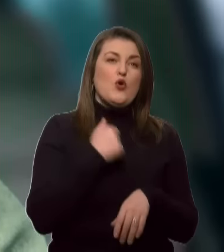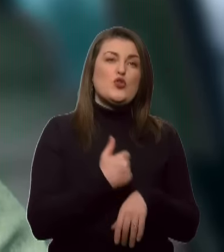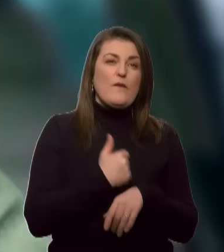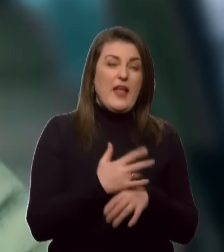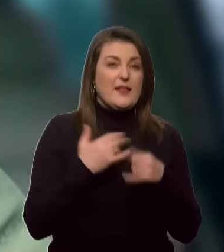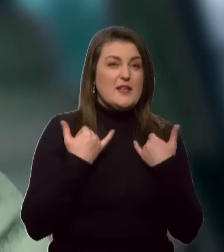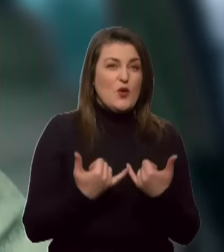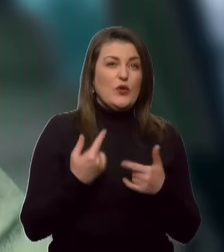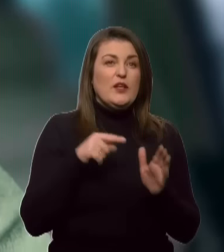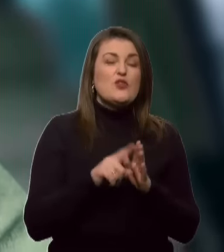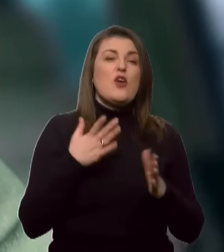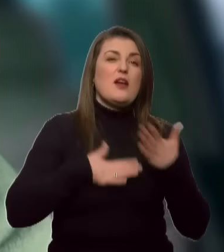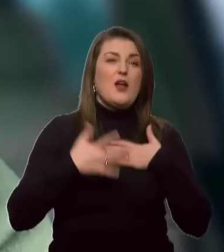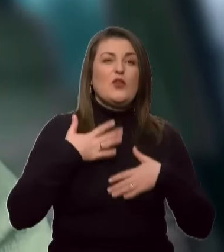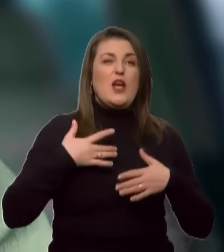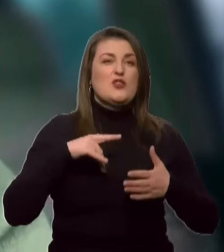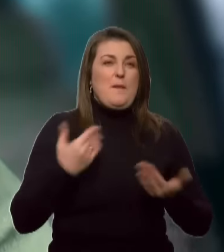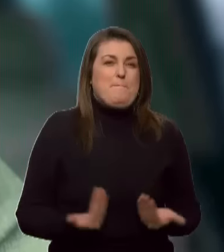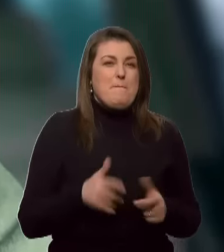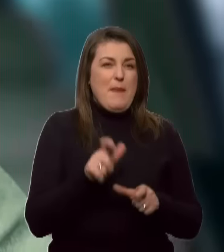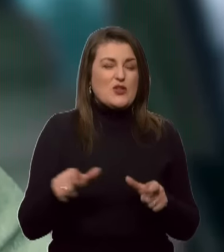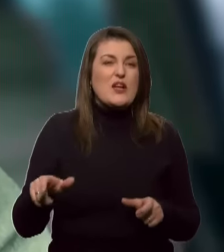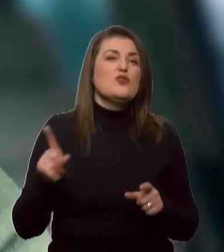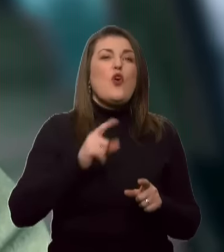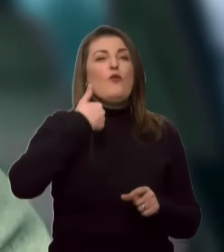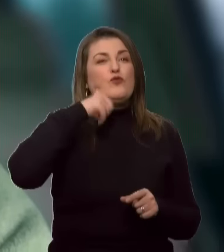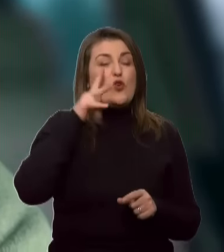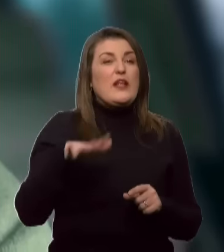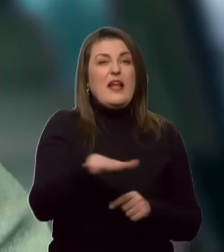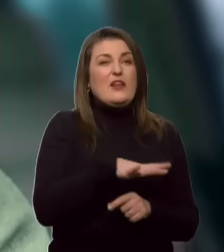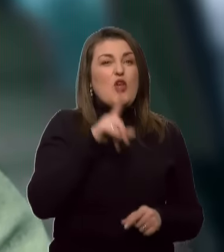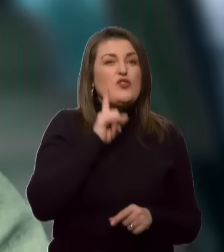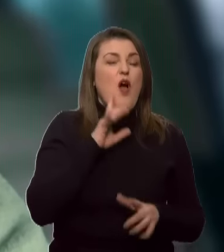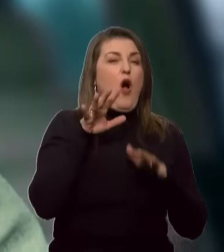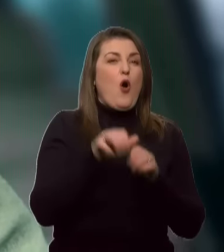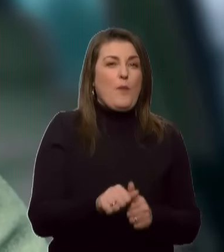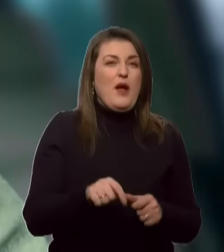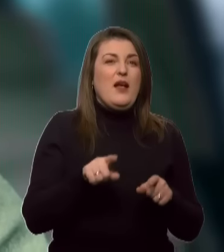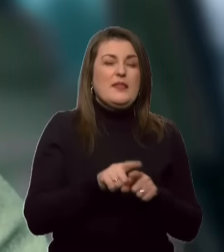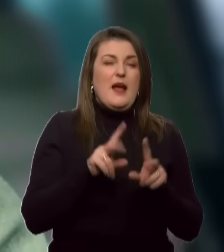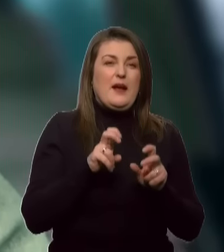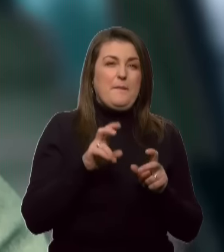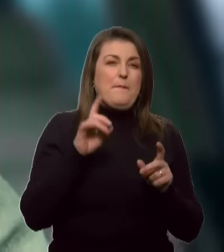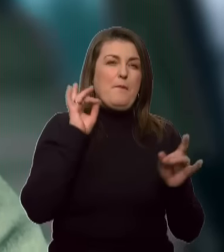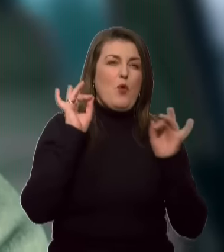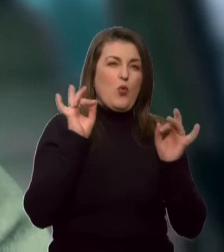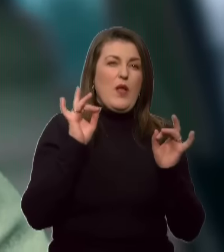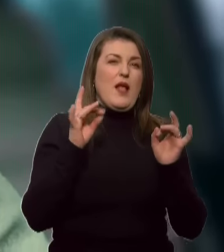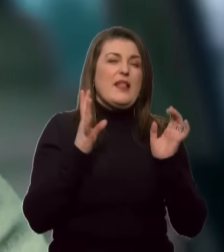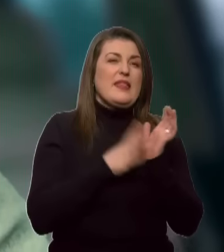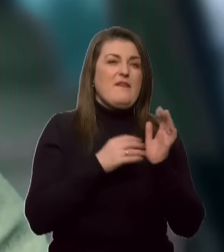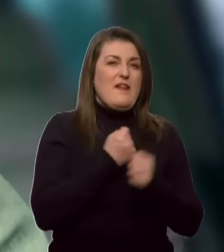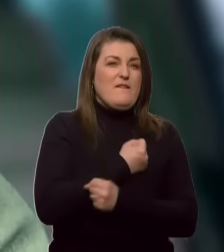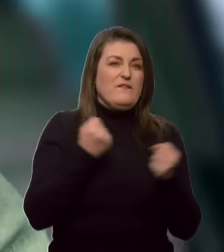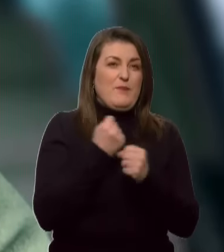на сьогодні те, що радує наших мешканців, це те, що вчора на території тимчасово окупованого Токмака пролунало щонайменше 9